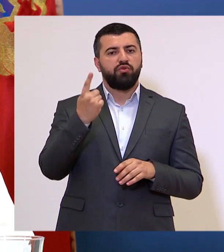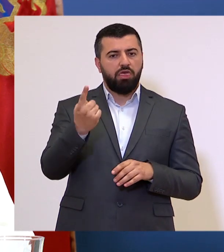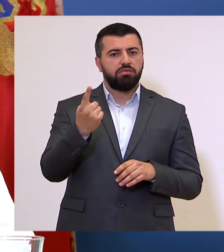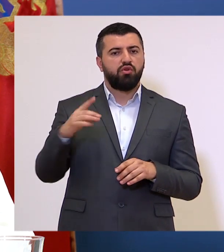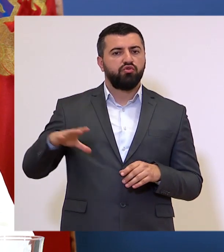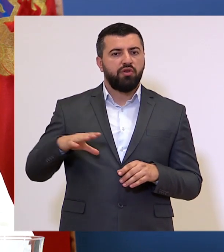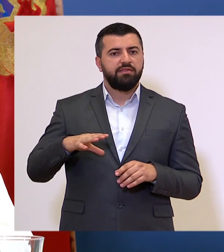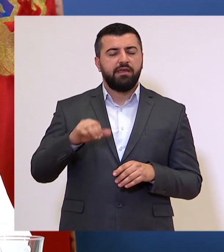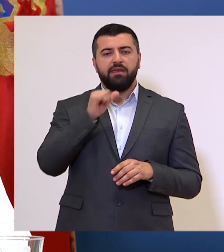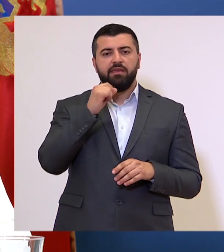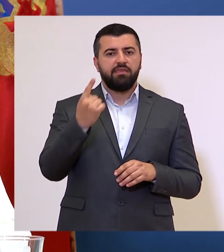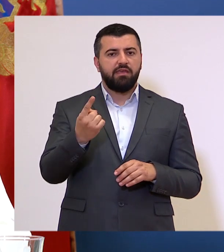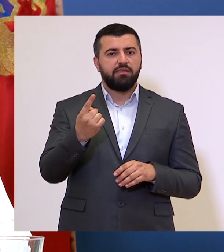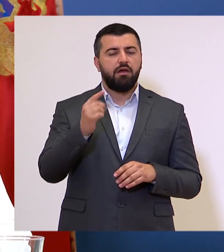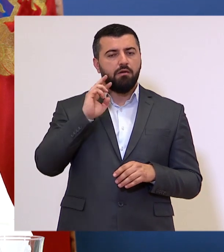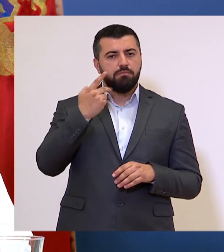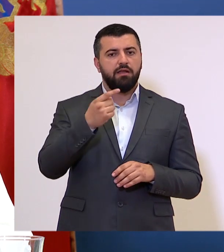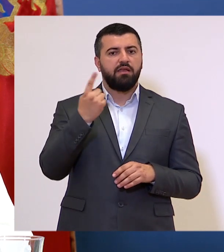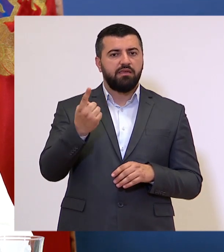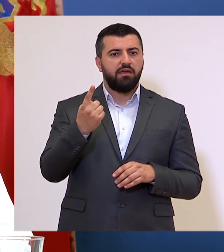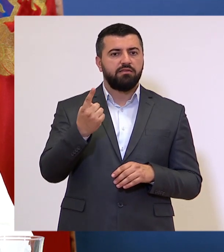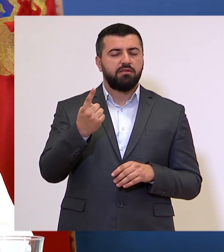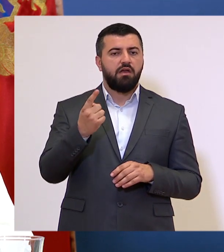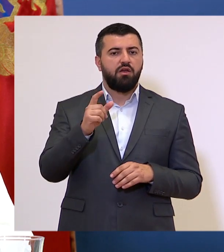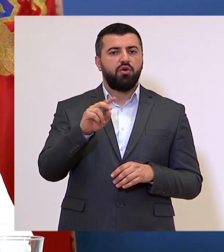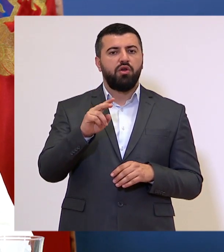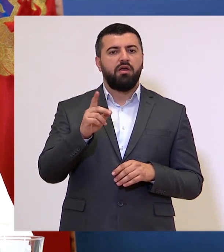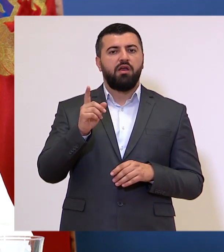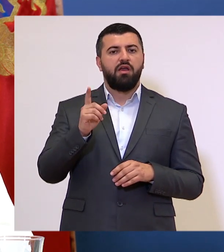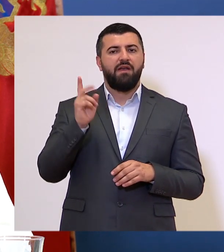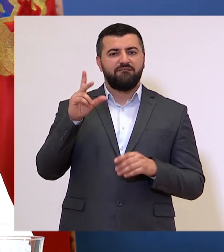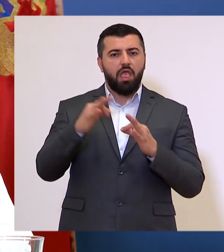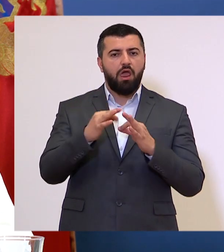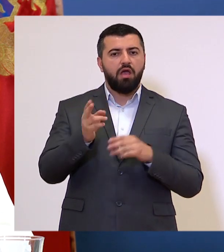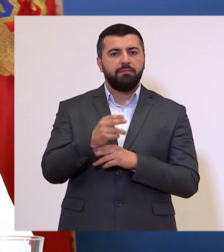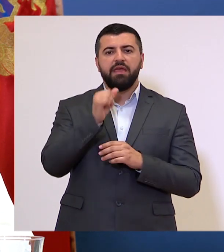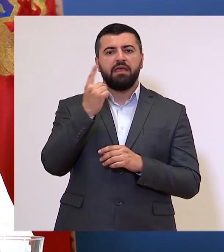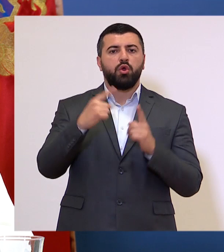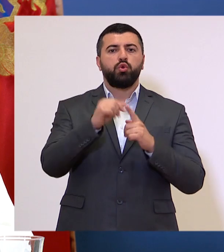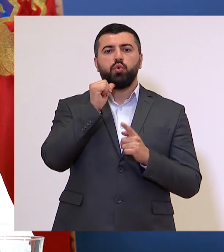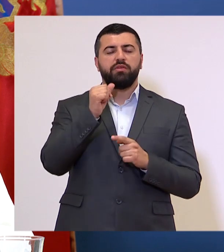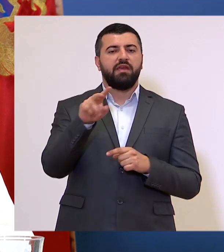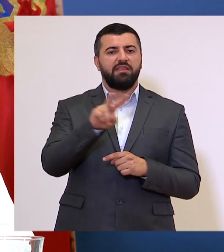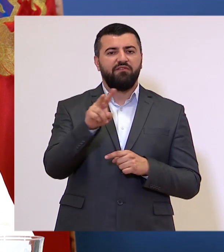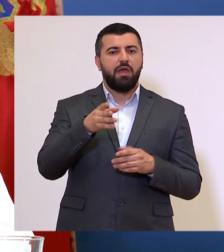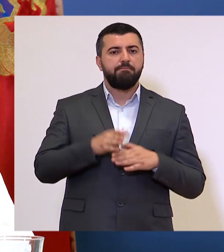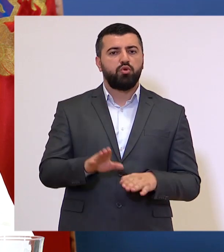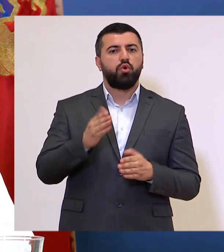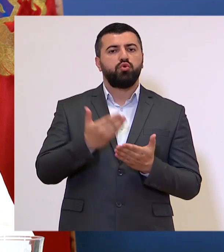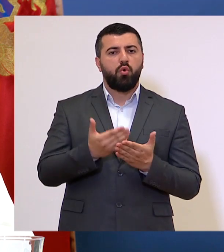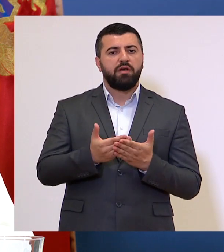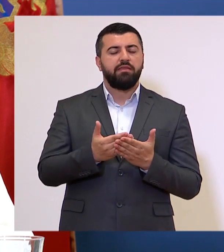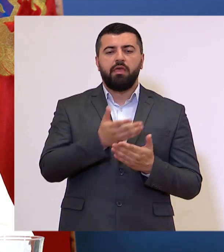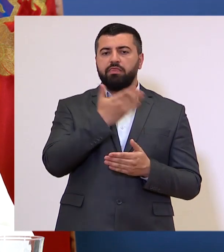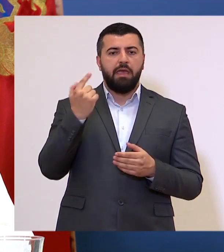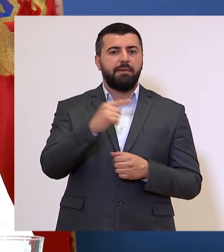žena, jedna je Bar, jedna je Ribnička Vrela i jedna je iz Tuzi. Kod dvije porodilje je dokazano